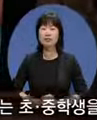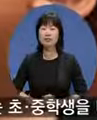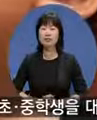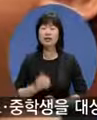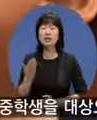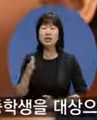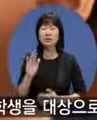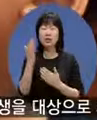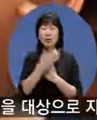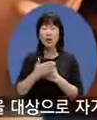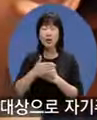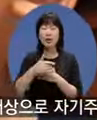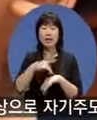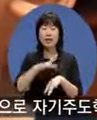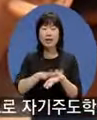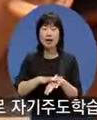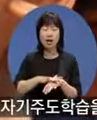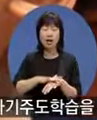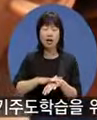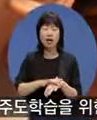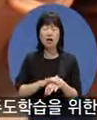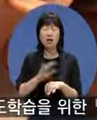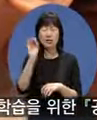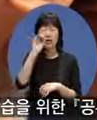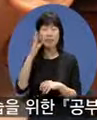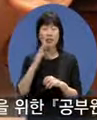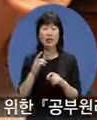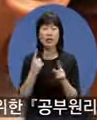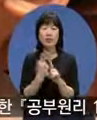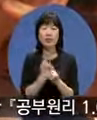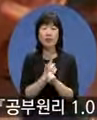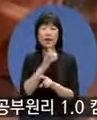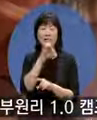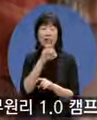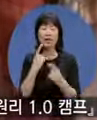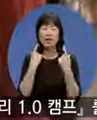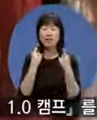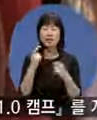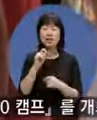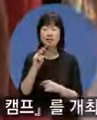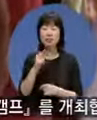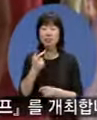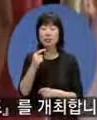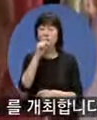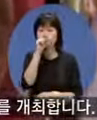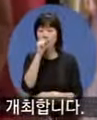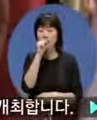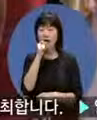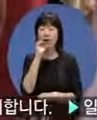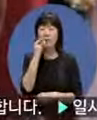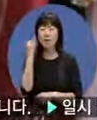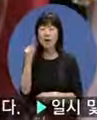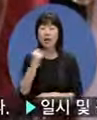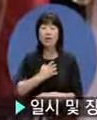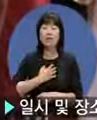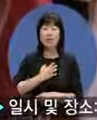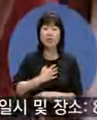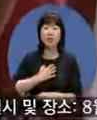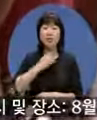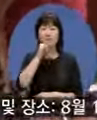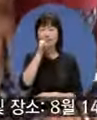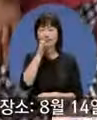알아갑니다 습관이 하 아침에 고쳐지진 않습니다 여전히 TV 지나치게 좋아하는 진우가 엄마의